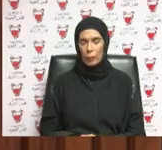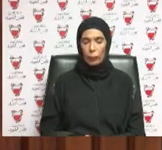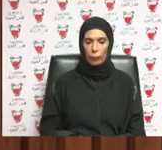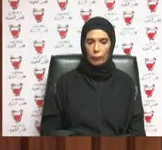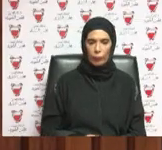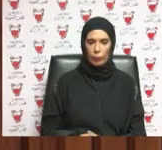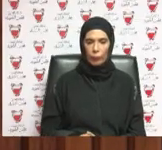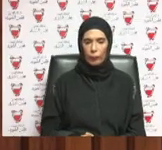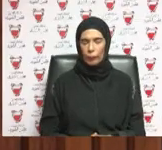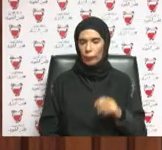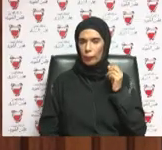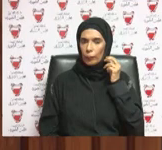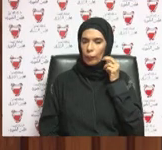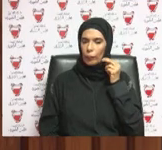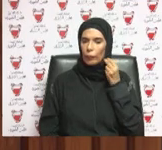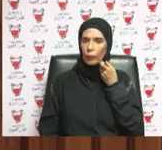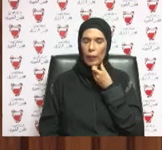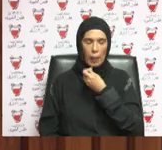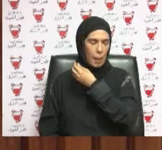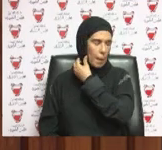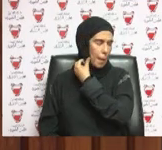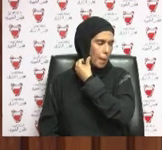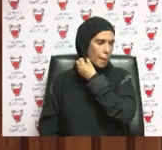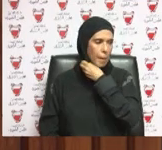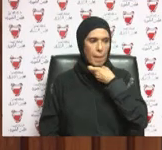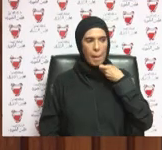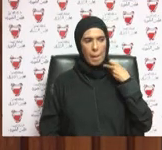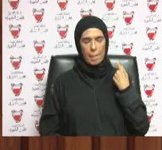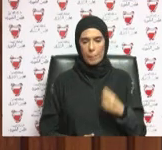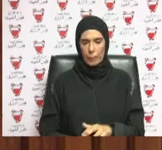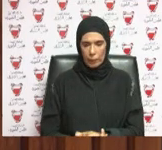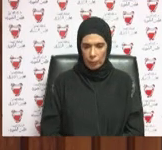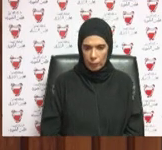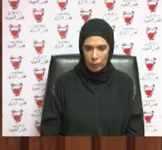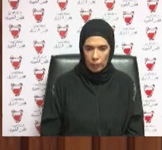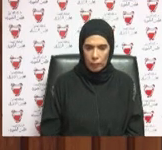شكرا جزيلا. الدكتور منصور سرحان تفضل.